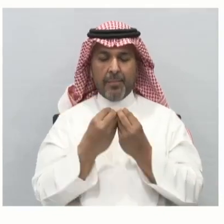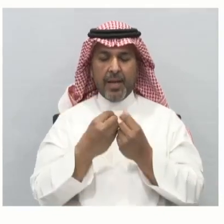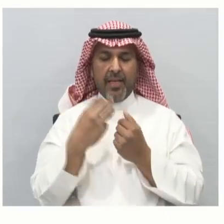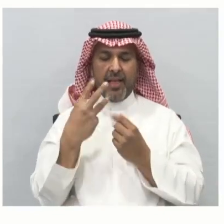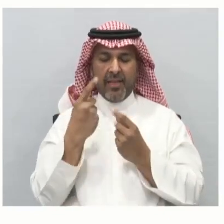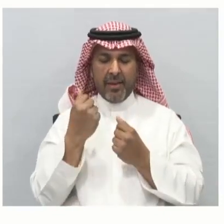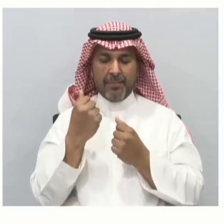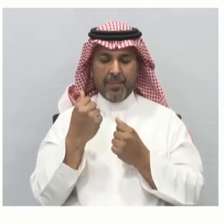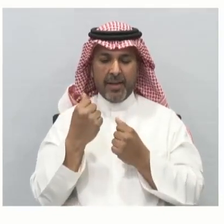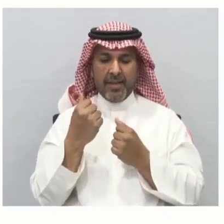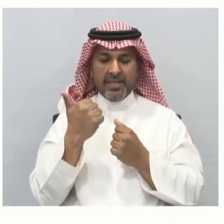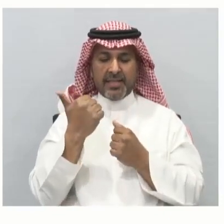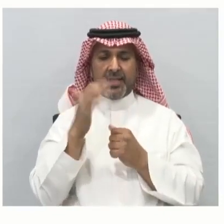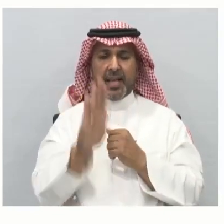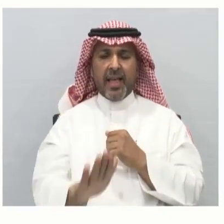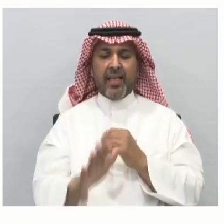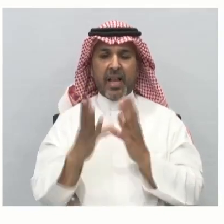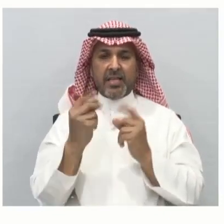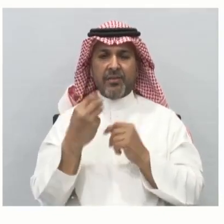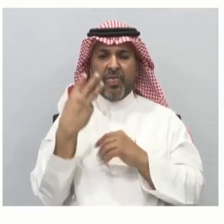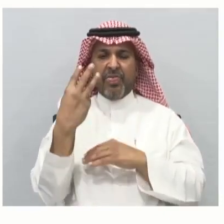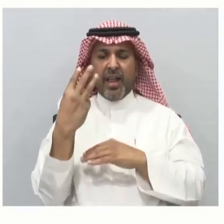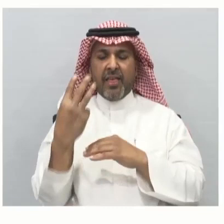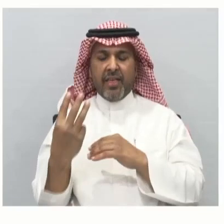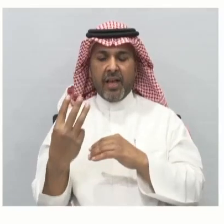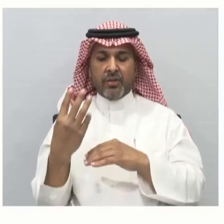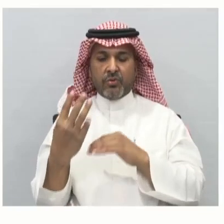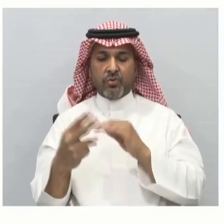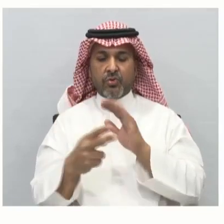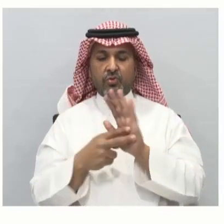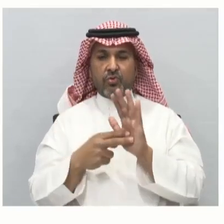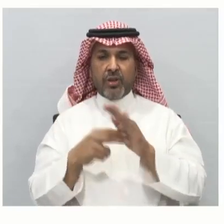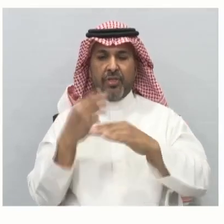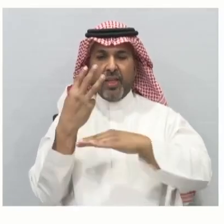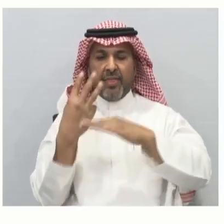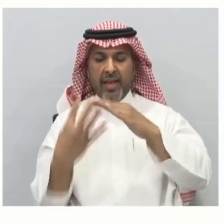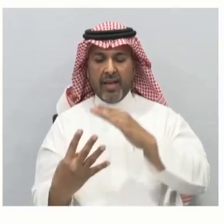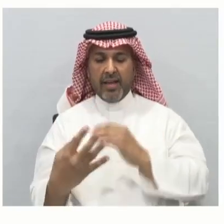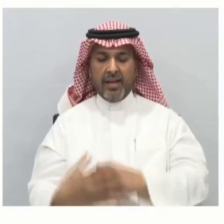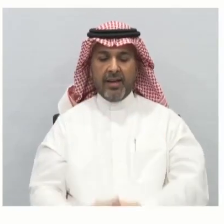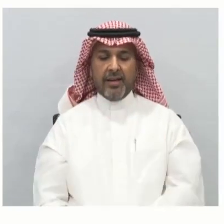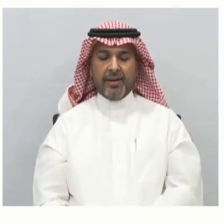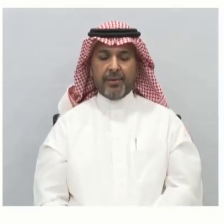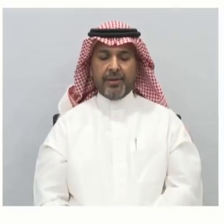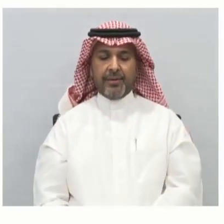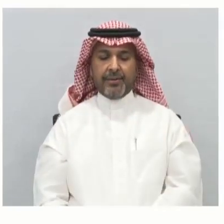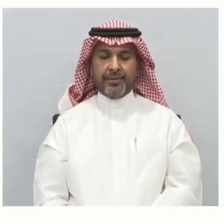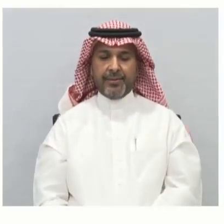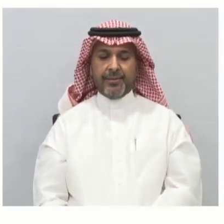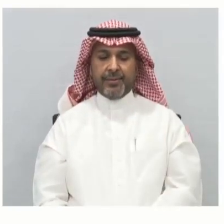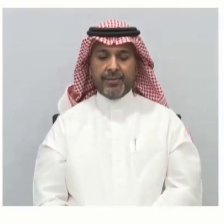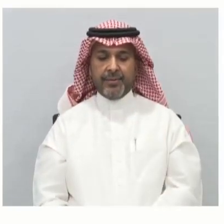كعدد اما الثلاثه اوزعها عليهم بشكل كسور فيحصل على ثلاثه ارباع